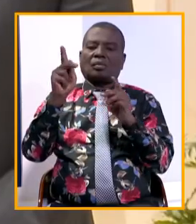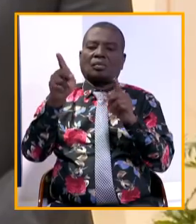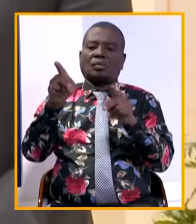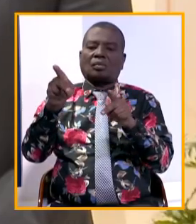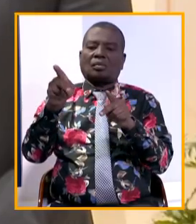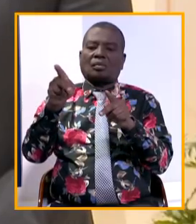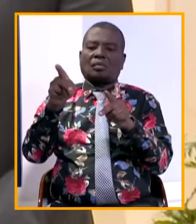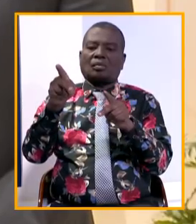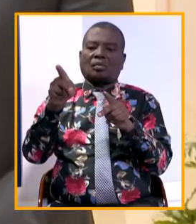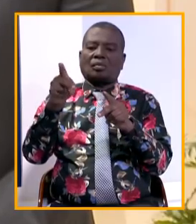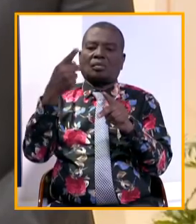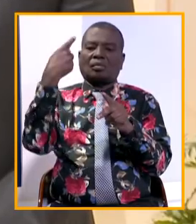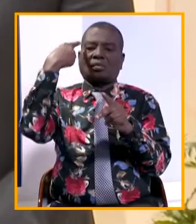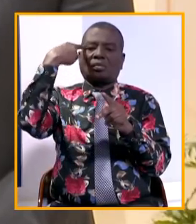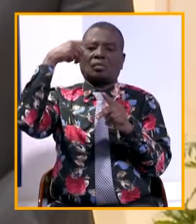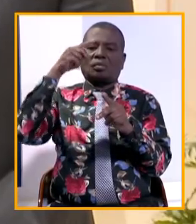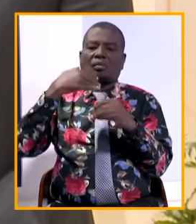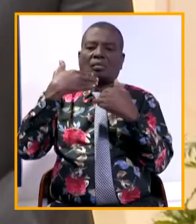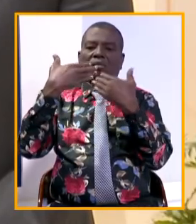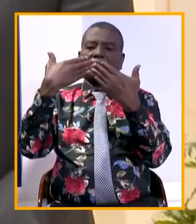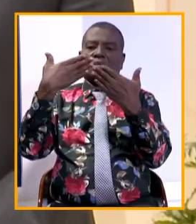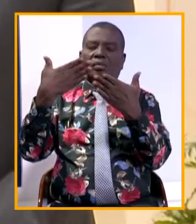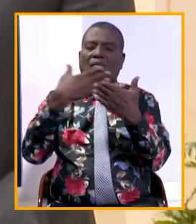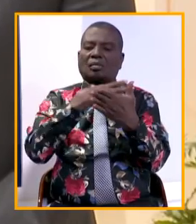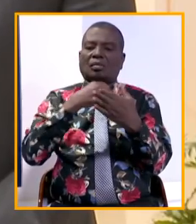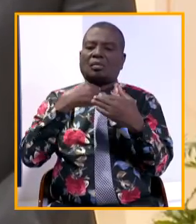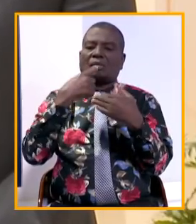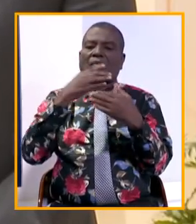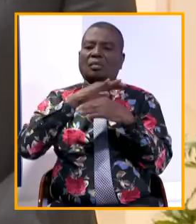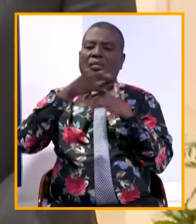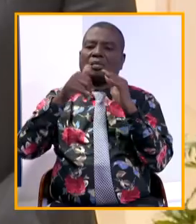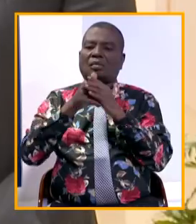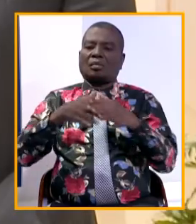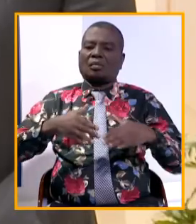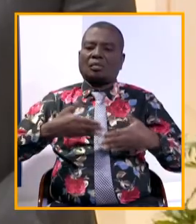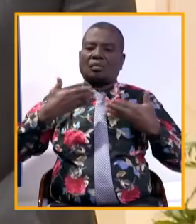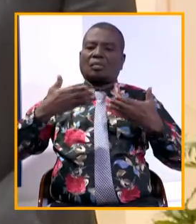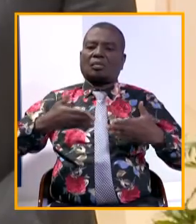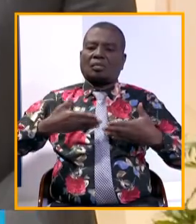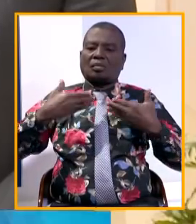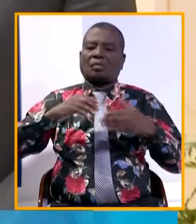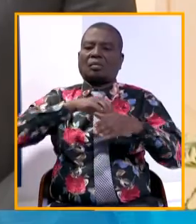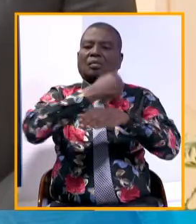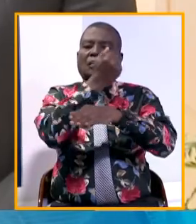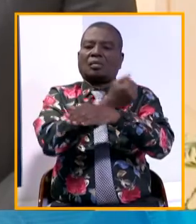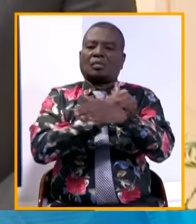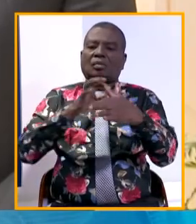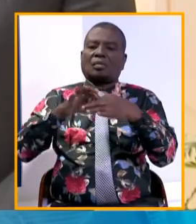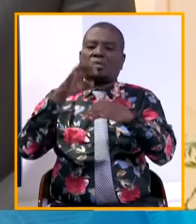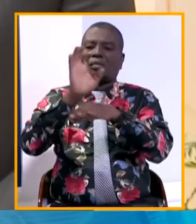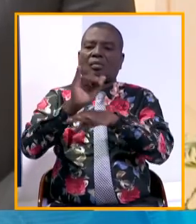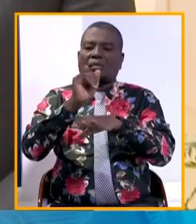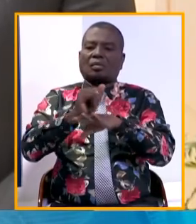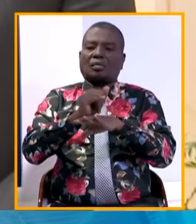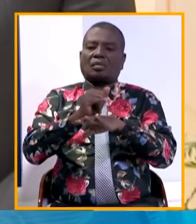opportunité pour remercier et exprimer toute ma gratitude aux autorités de la Côte d'Ivoire et